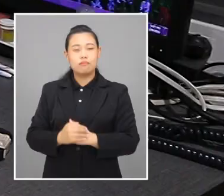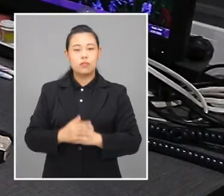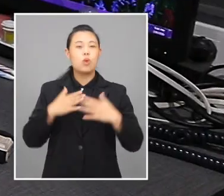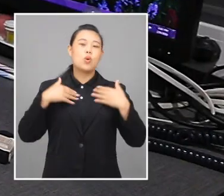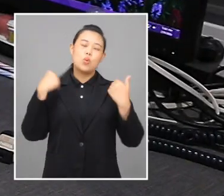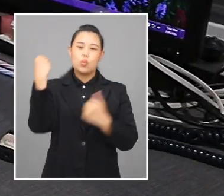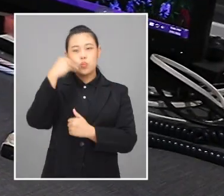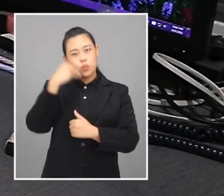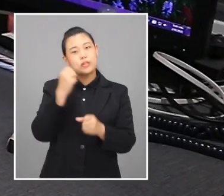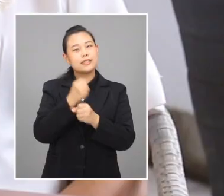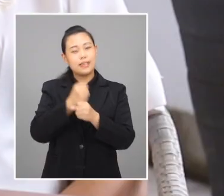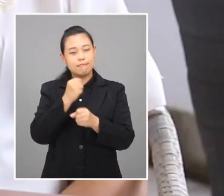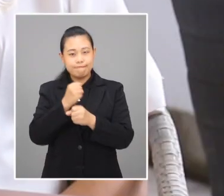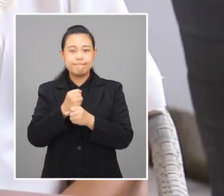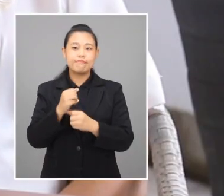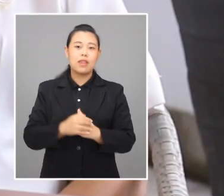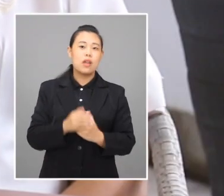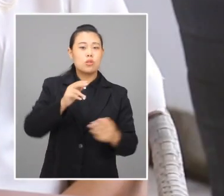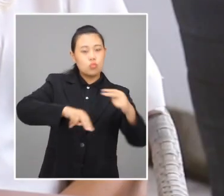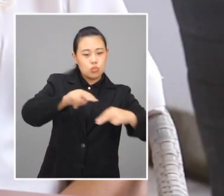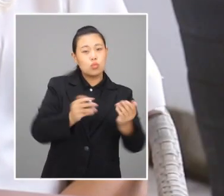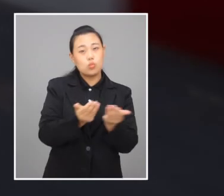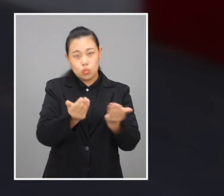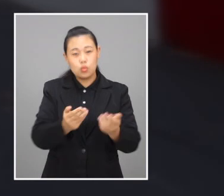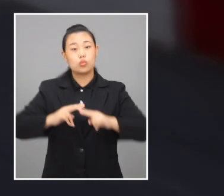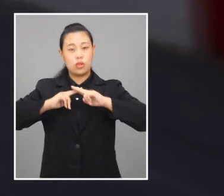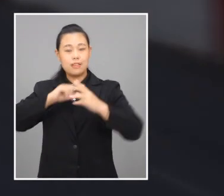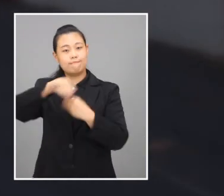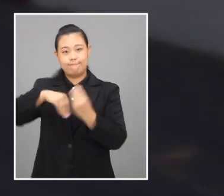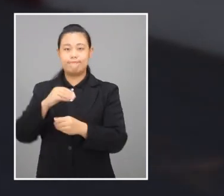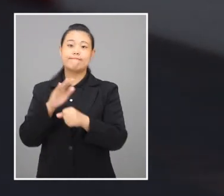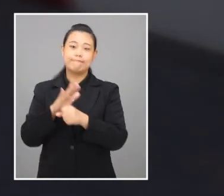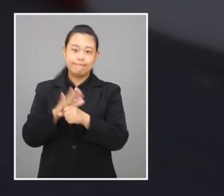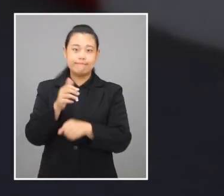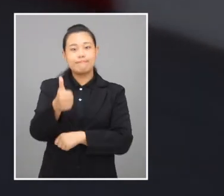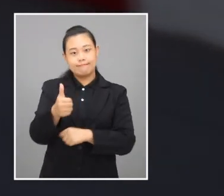งานก็ยังมีงานทำสามารถดูแลลูกดูแลตัวเองได้